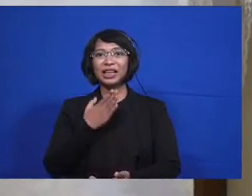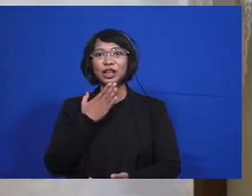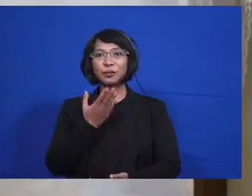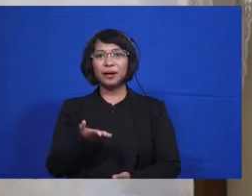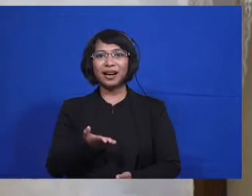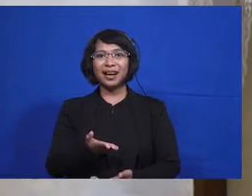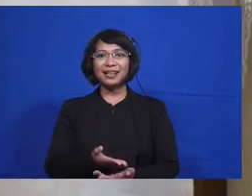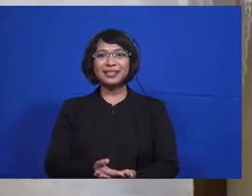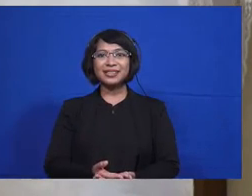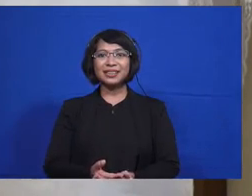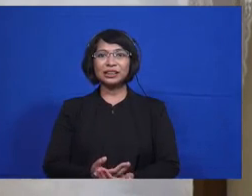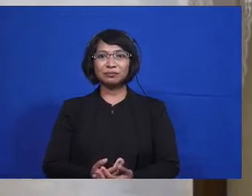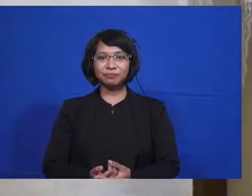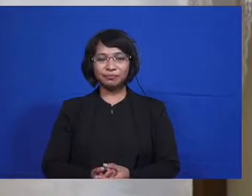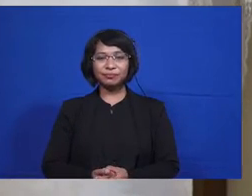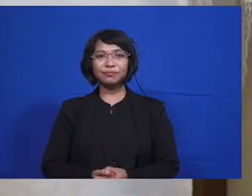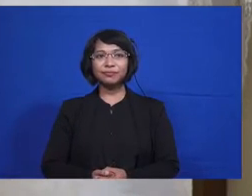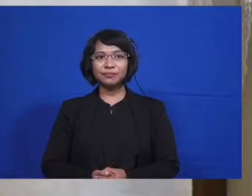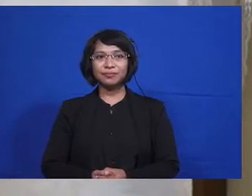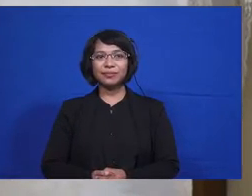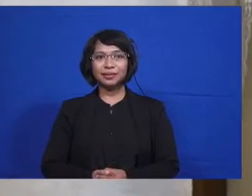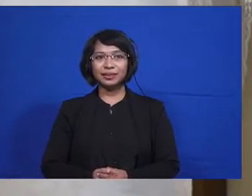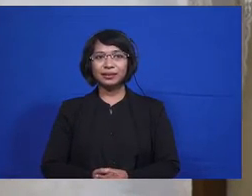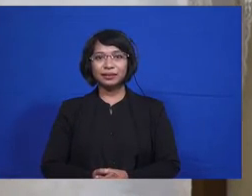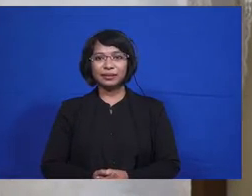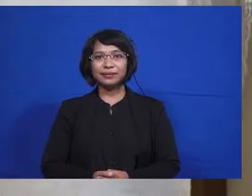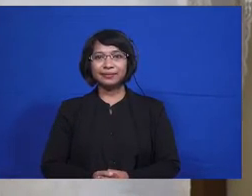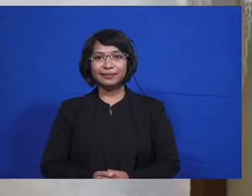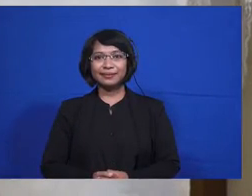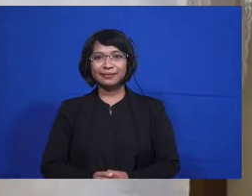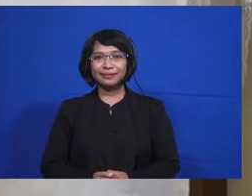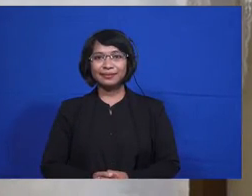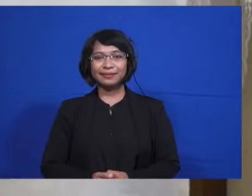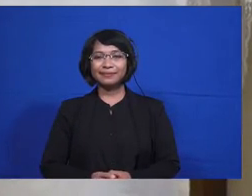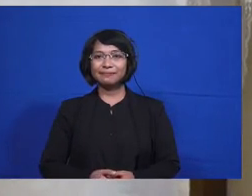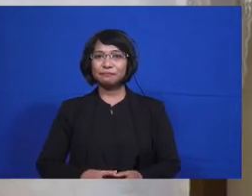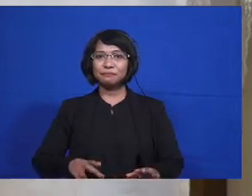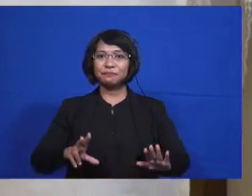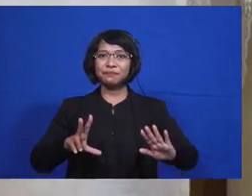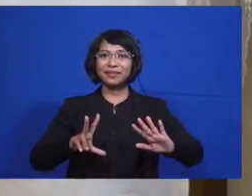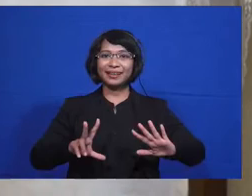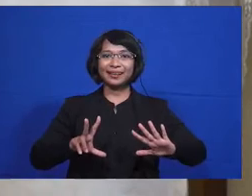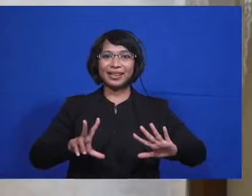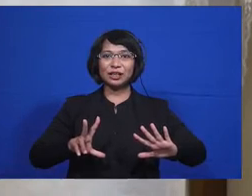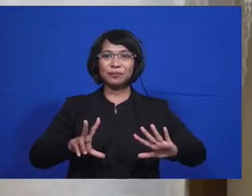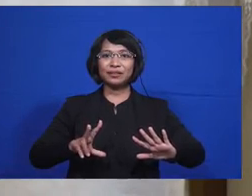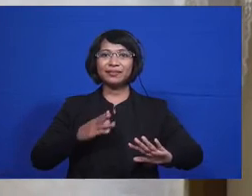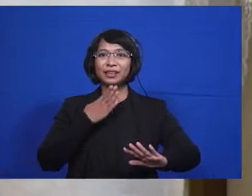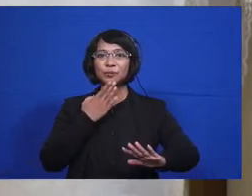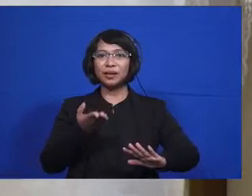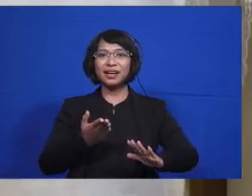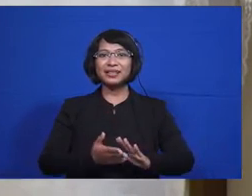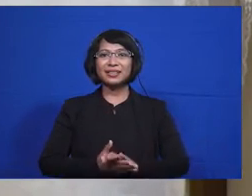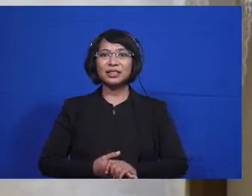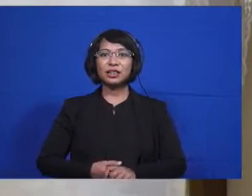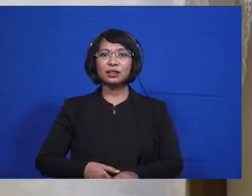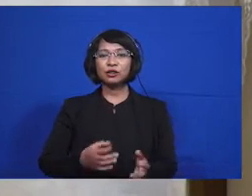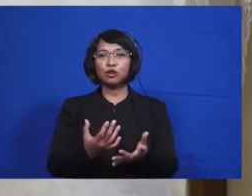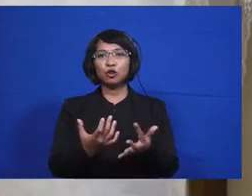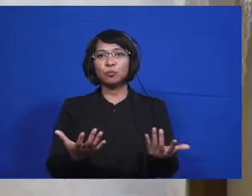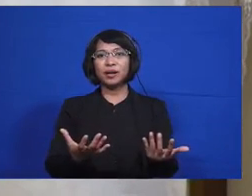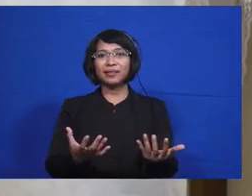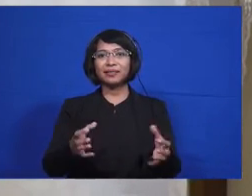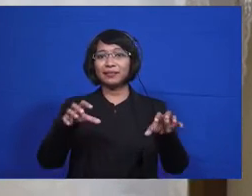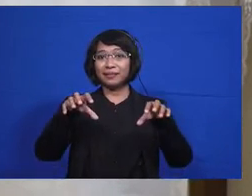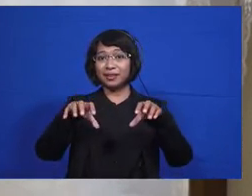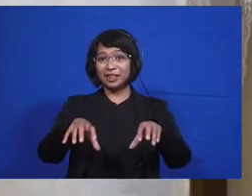segala bentuk dukungan yang telah diberikan. Yang kedelapan, kami juga berterima kasih kepada umat yang hadir